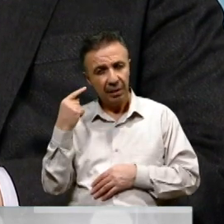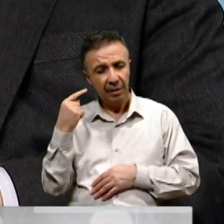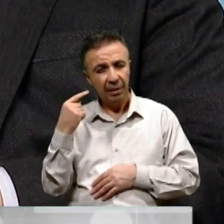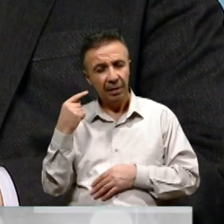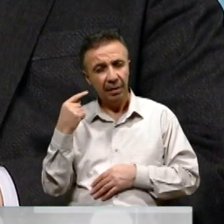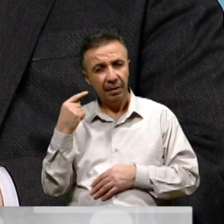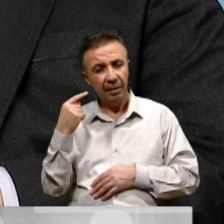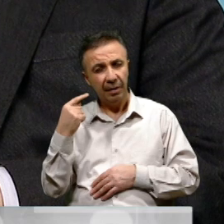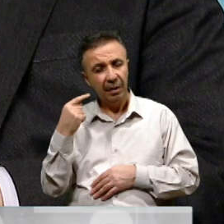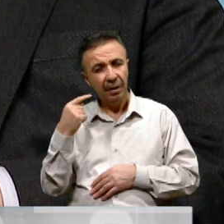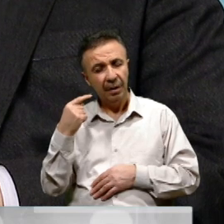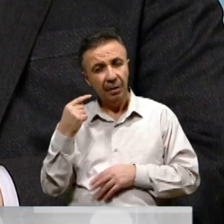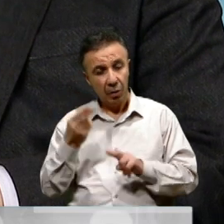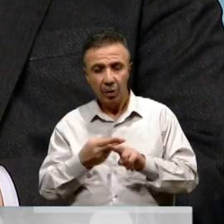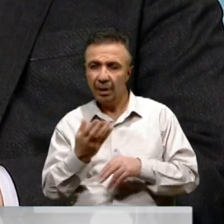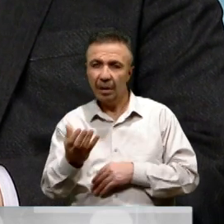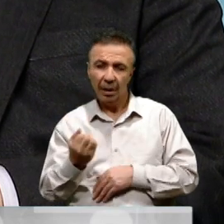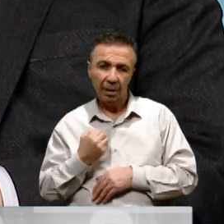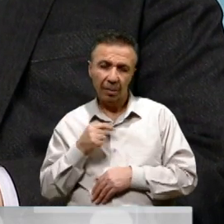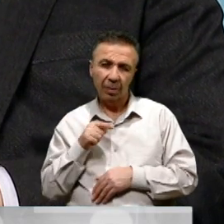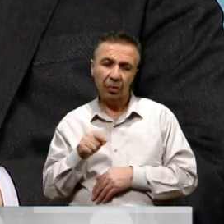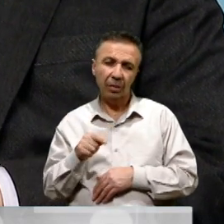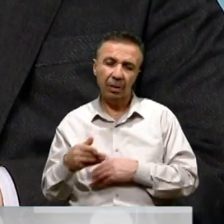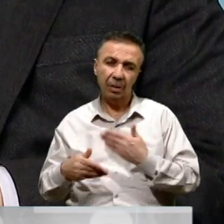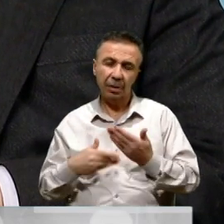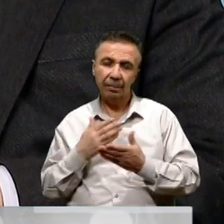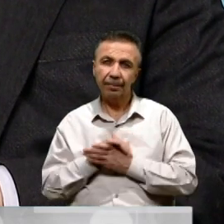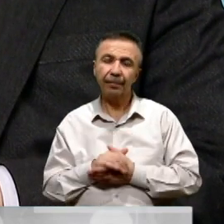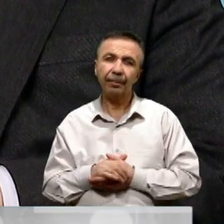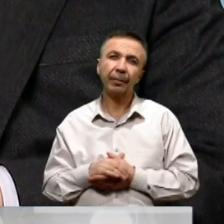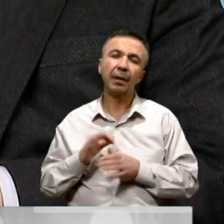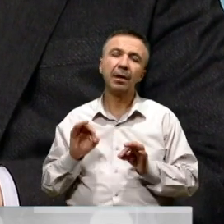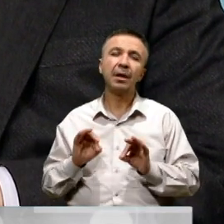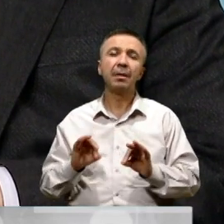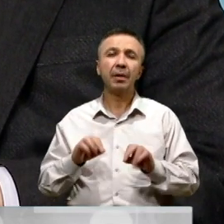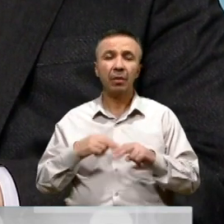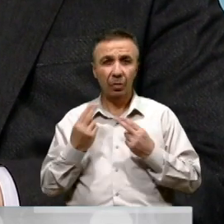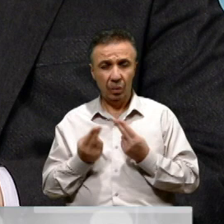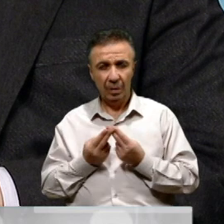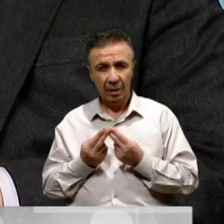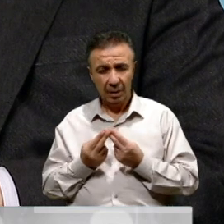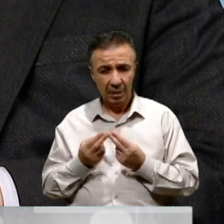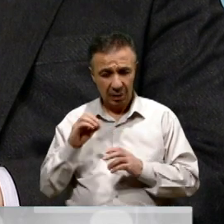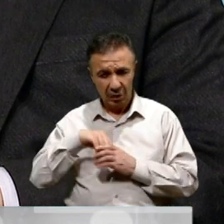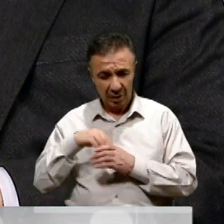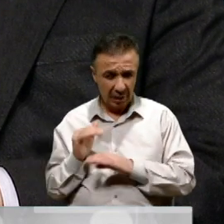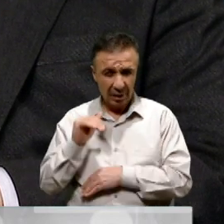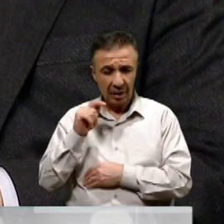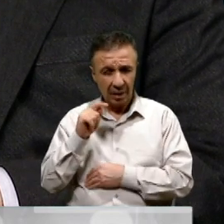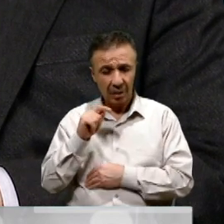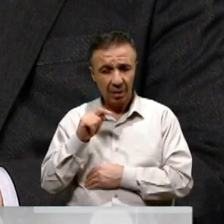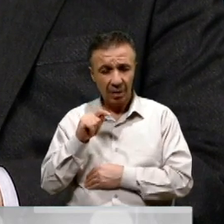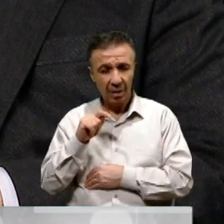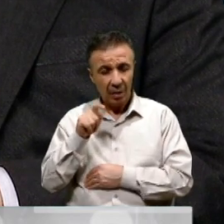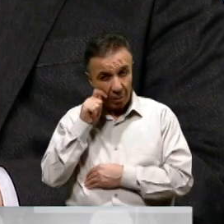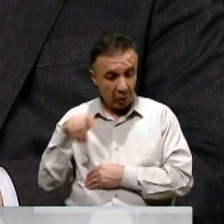esas alarak uyguluyorlar. Buradan şuraya varacağım. Bakın şu anda dünyada yaşayan Müslümanların